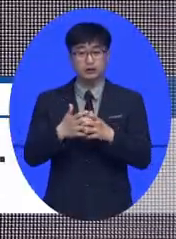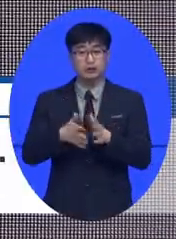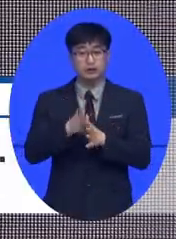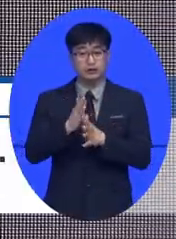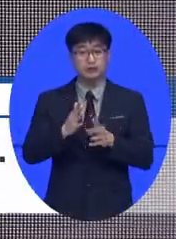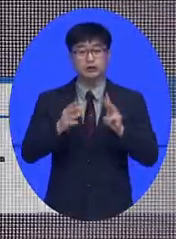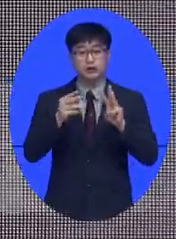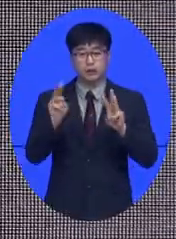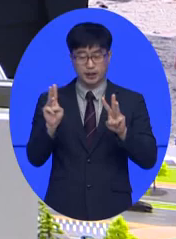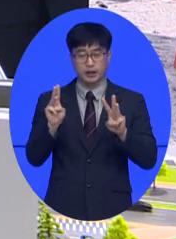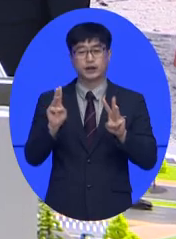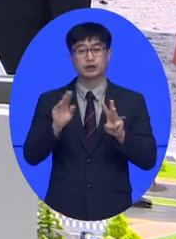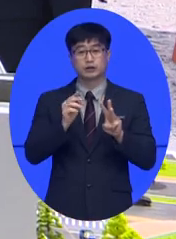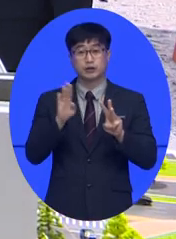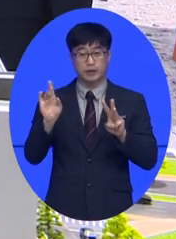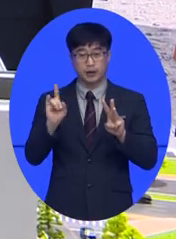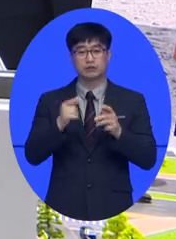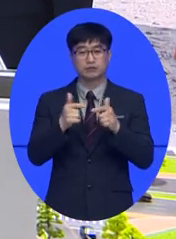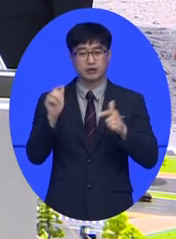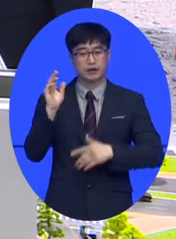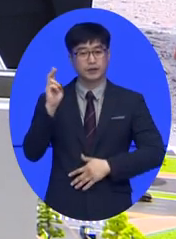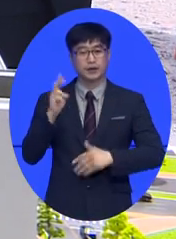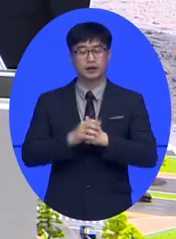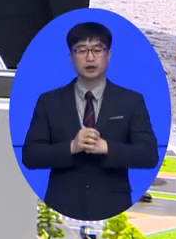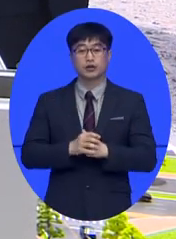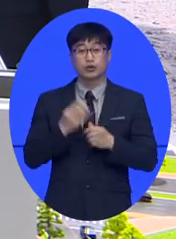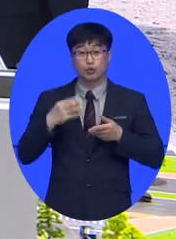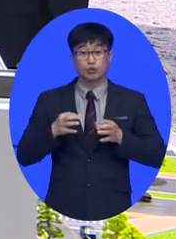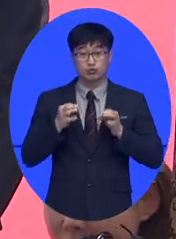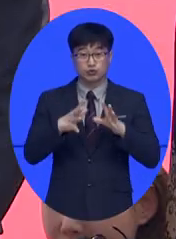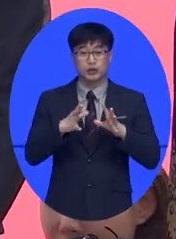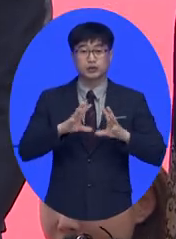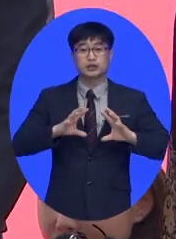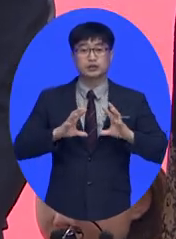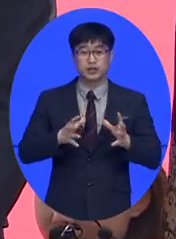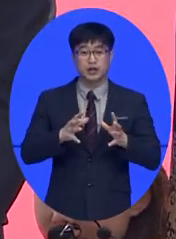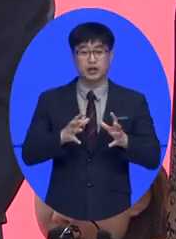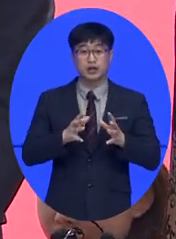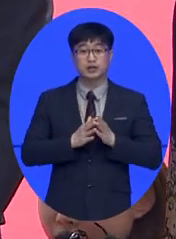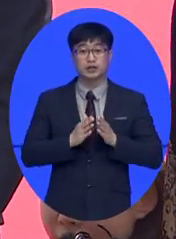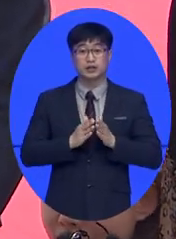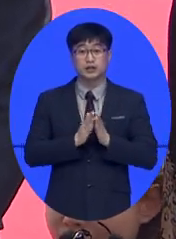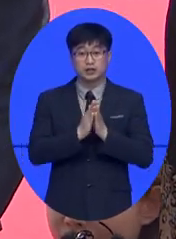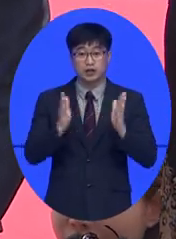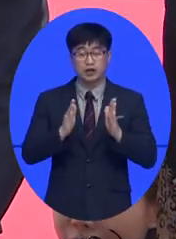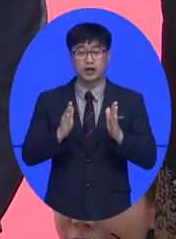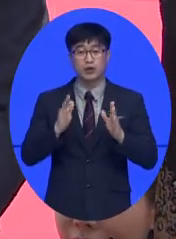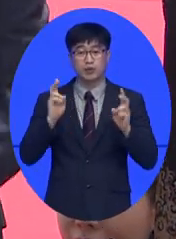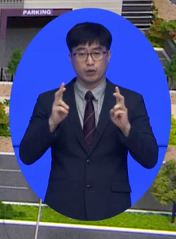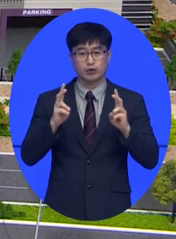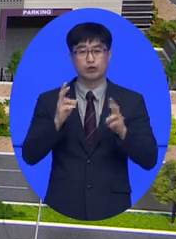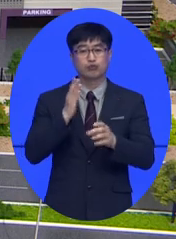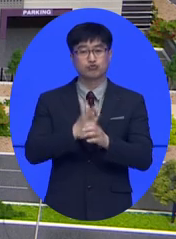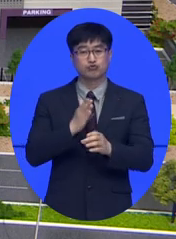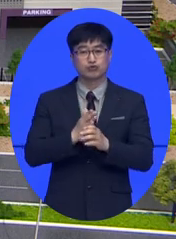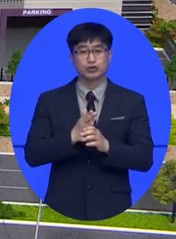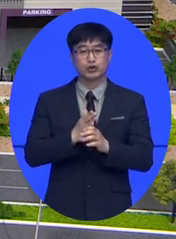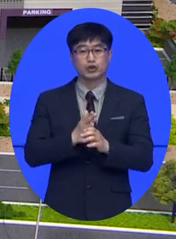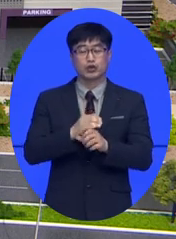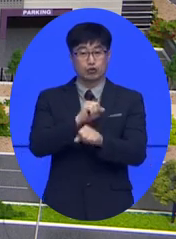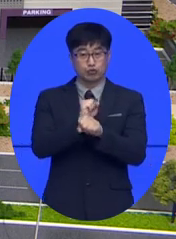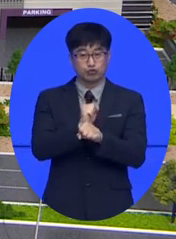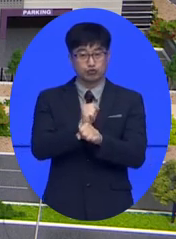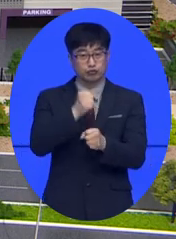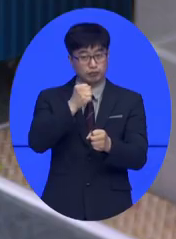정도로 늘어날 것 같습니다. ASM의 경기도 투자는 전 세계에 진출한 기업 시설 중 유일하게